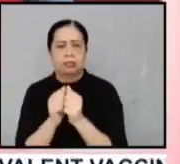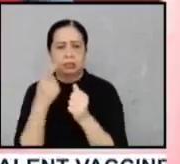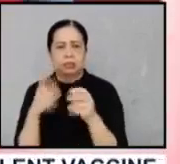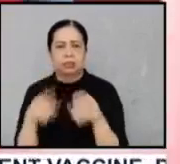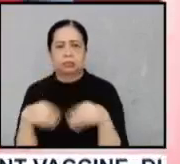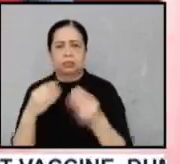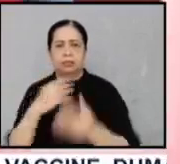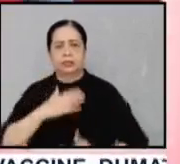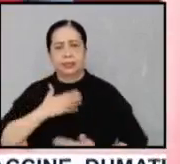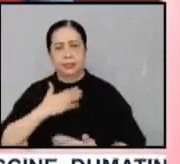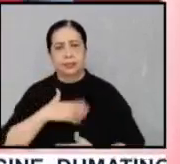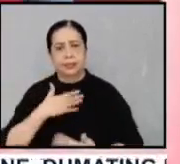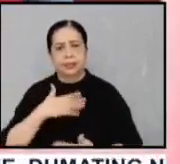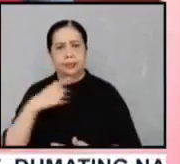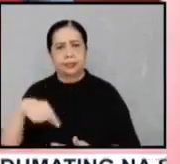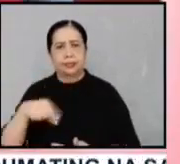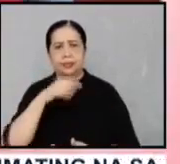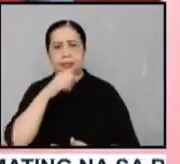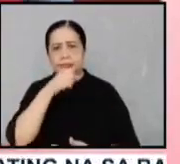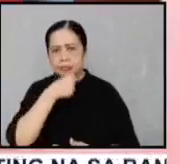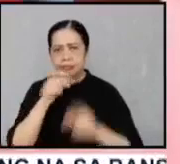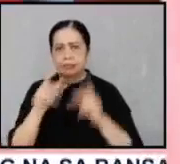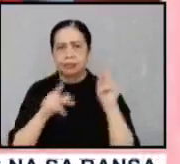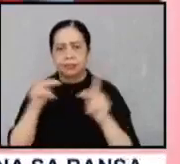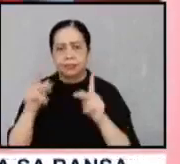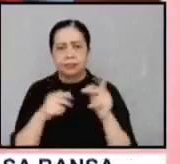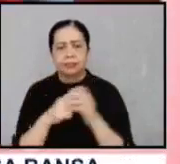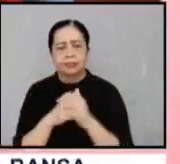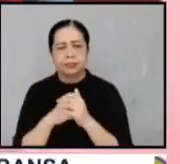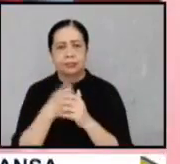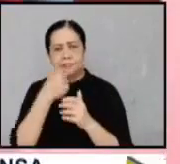mga matatanda na dahil ang